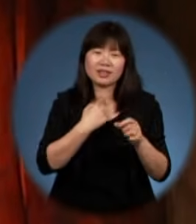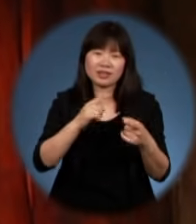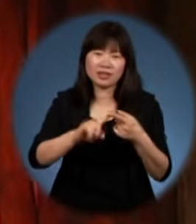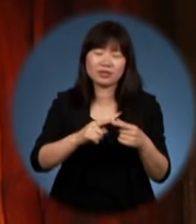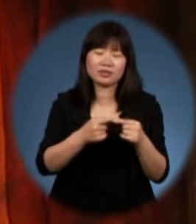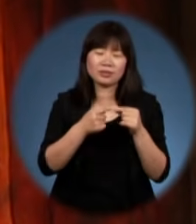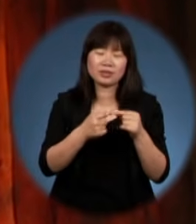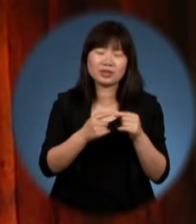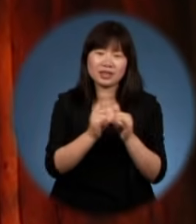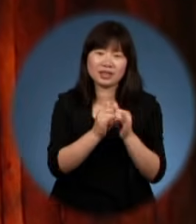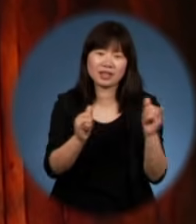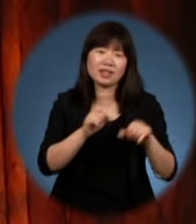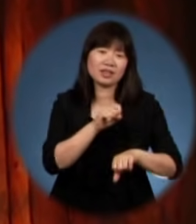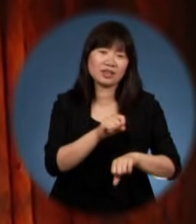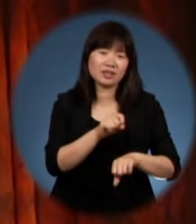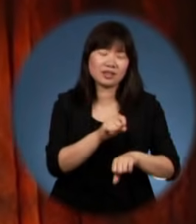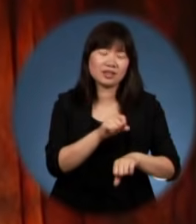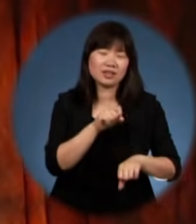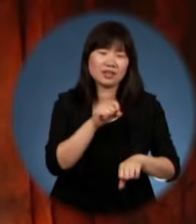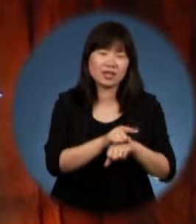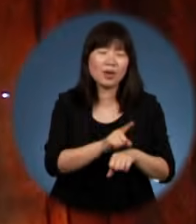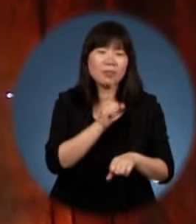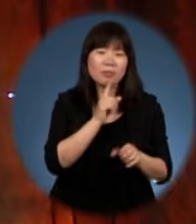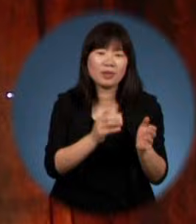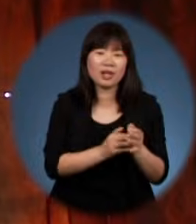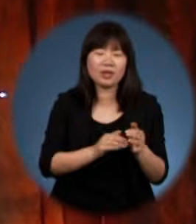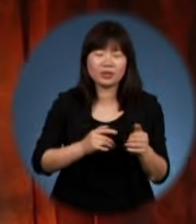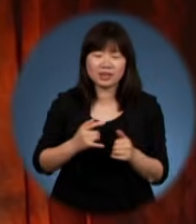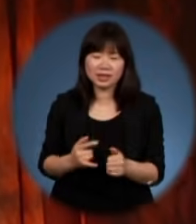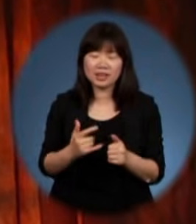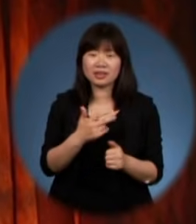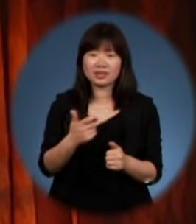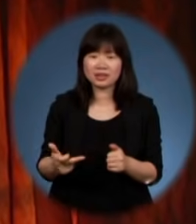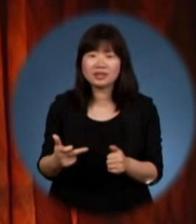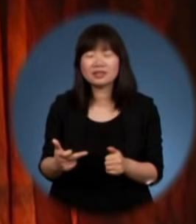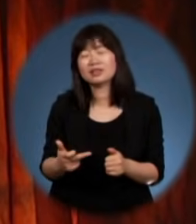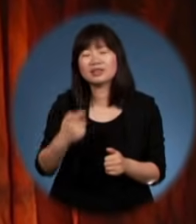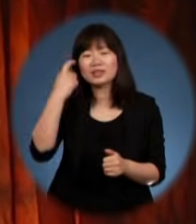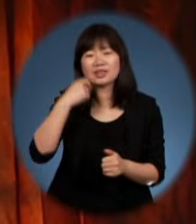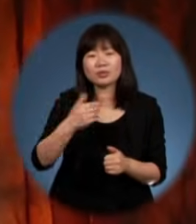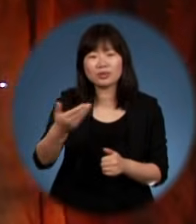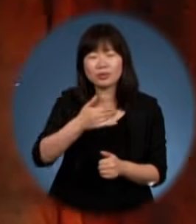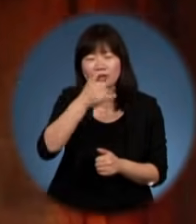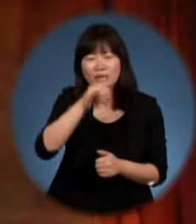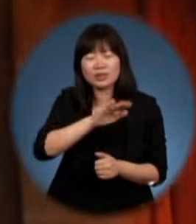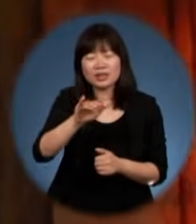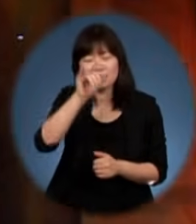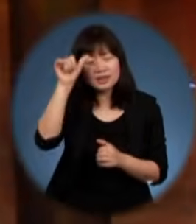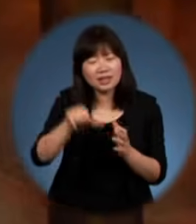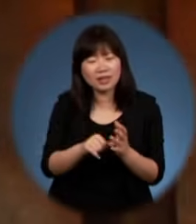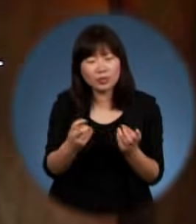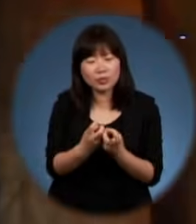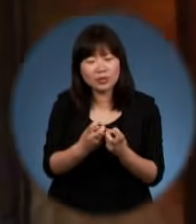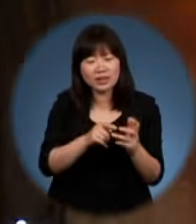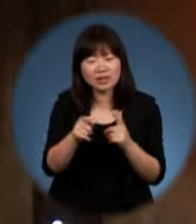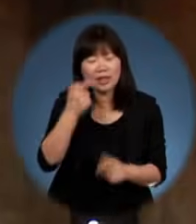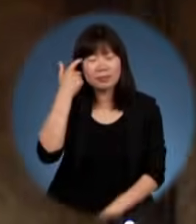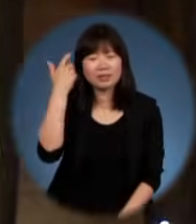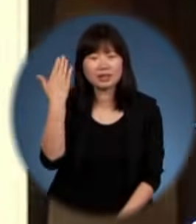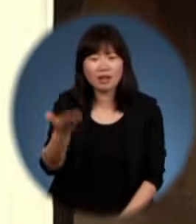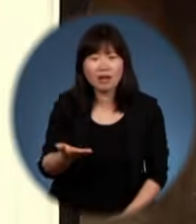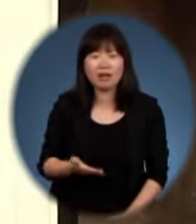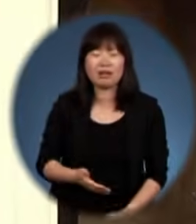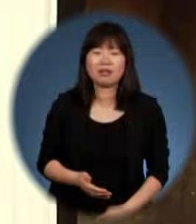였어요 이것은 우리에게 더 큰 시사점을 줍니다 자 우리는 우리 인생을 어떻게 이해 합니까